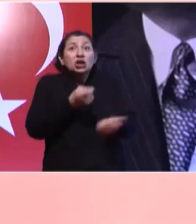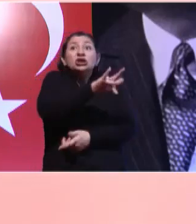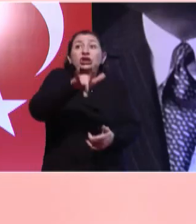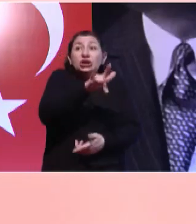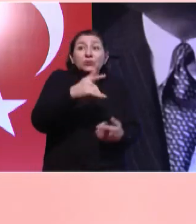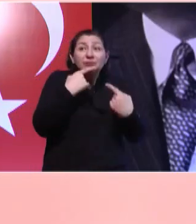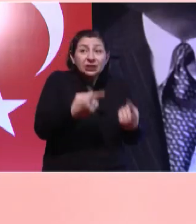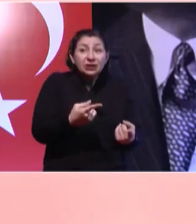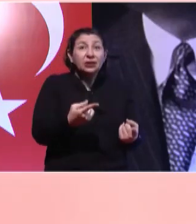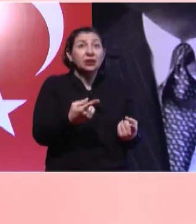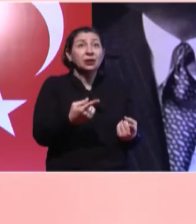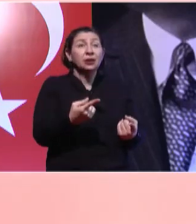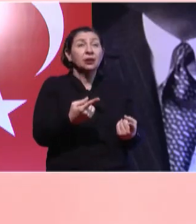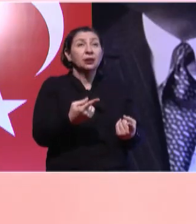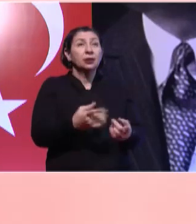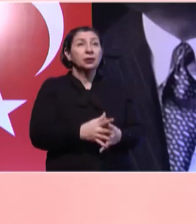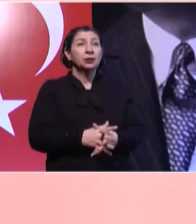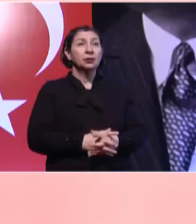diye yaktı.